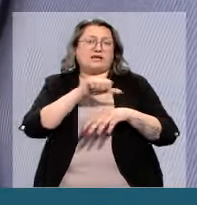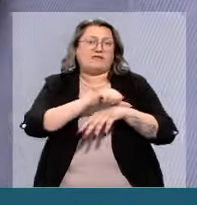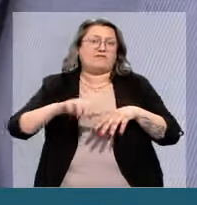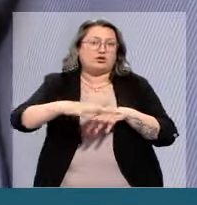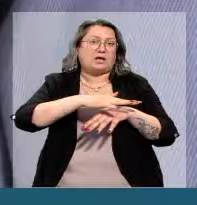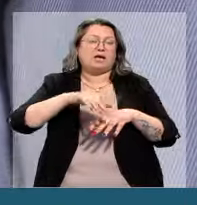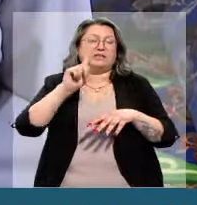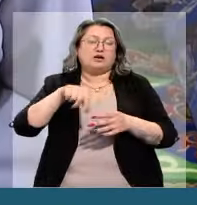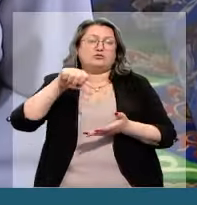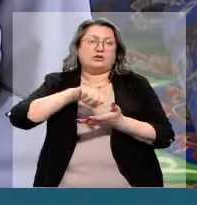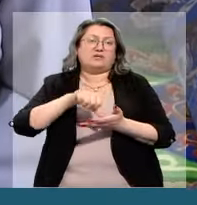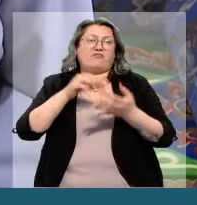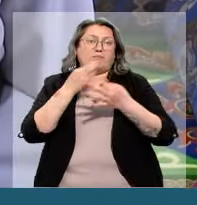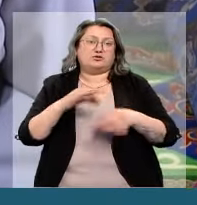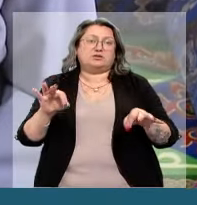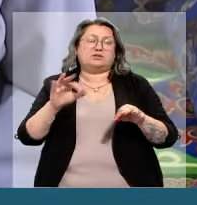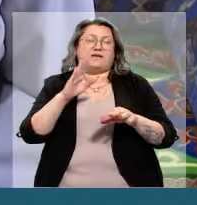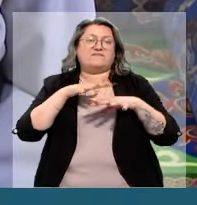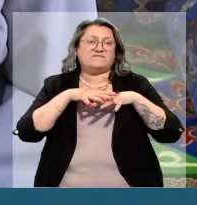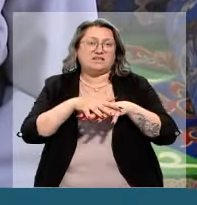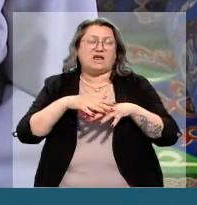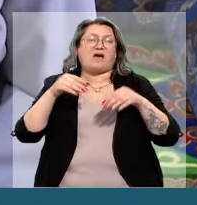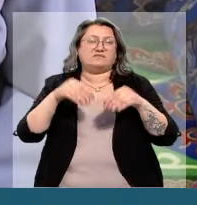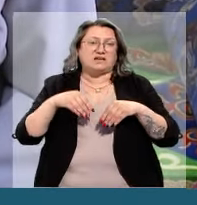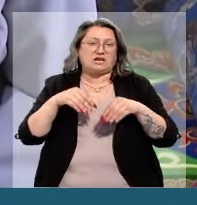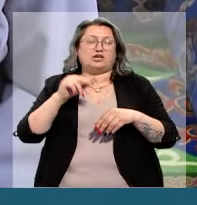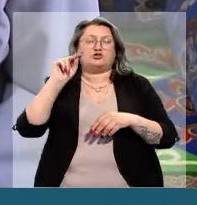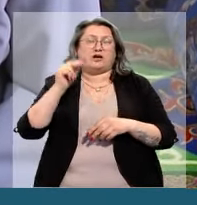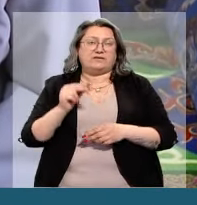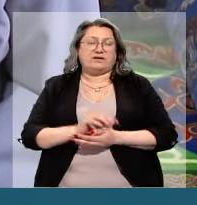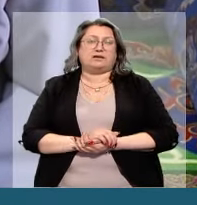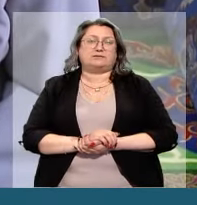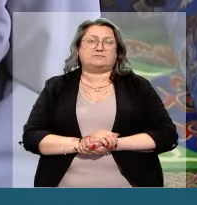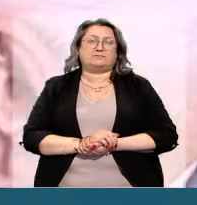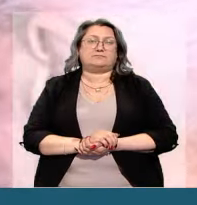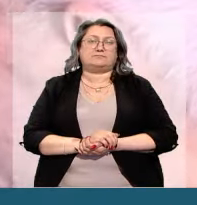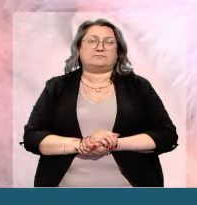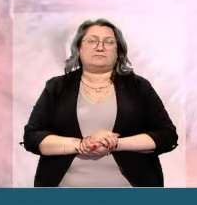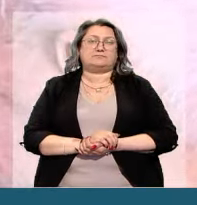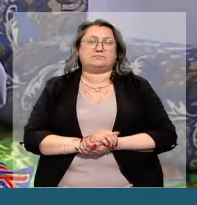фронтах. Также участвовал в освобождении Венгрии, Австралии, Чехословакии.